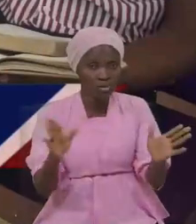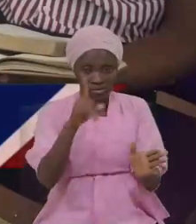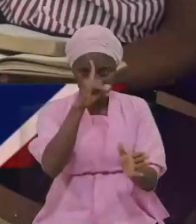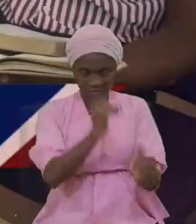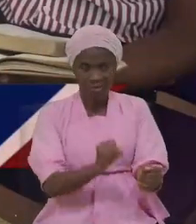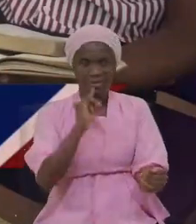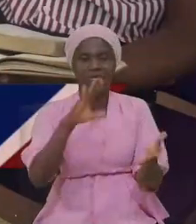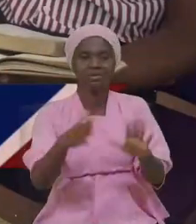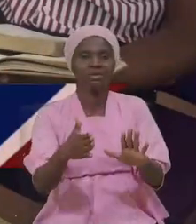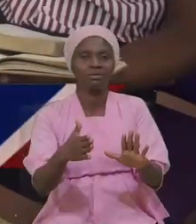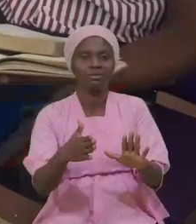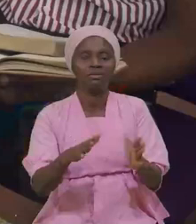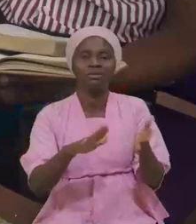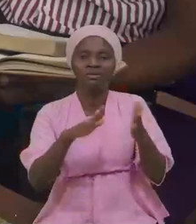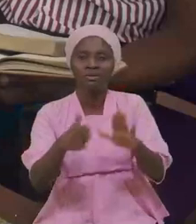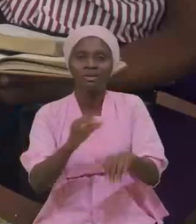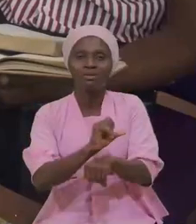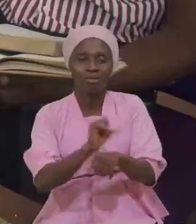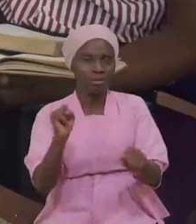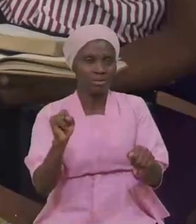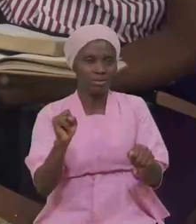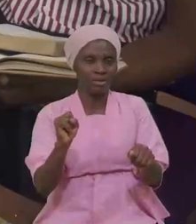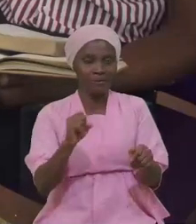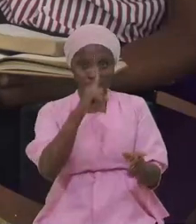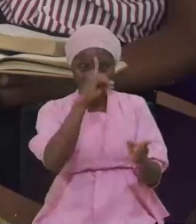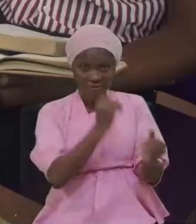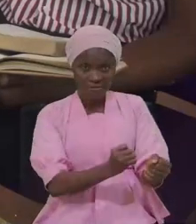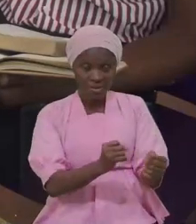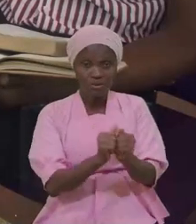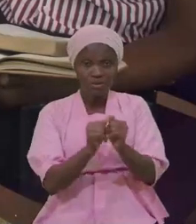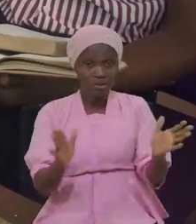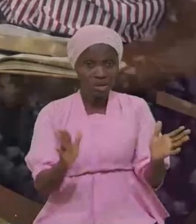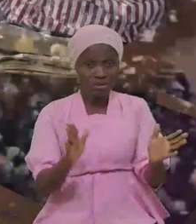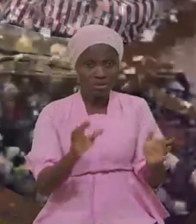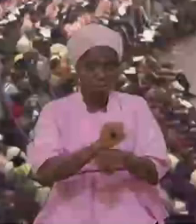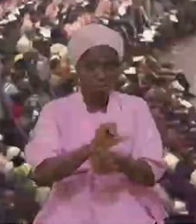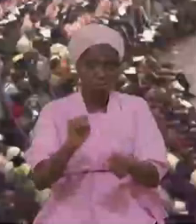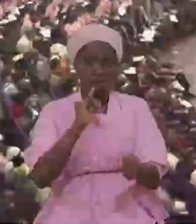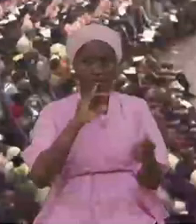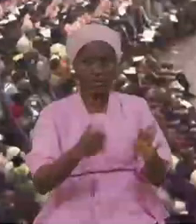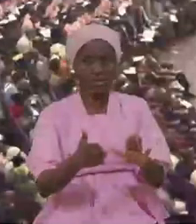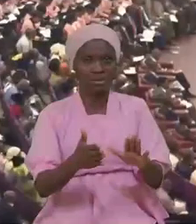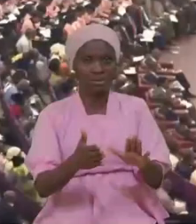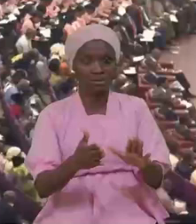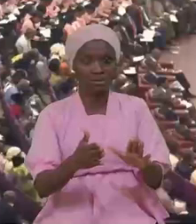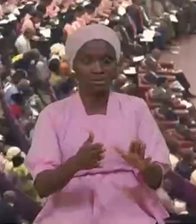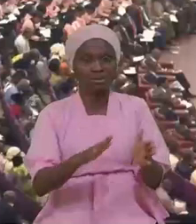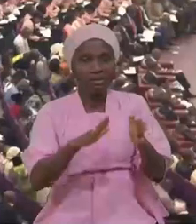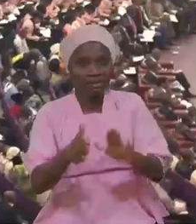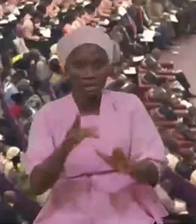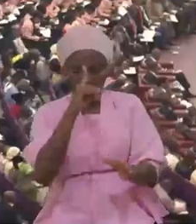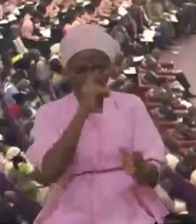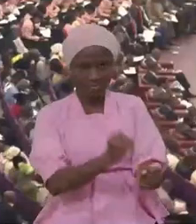mortes. Des œuvres mortes. La foi sans les œuvres est morte. La foi morte. Voyons